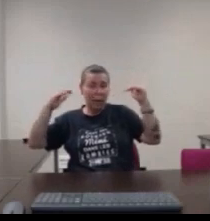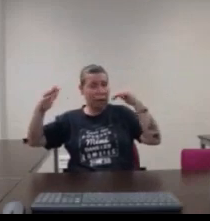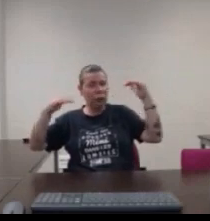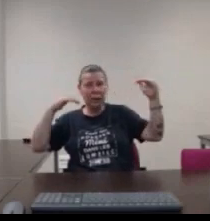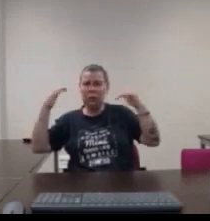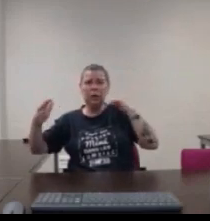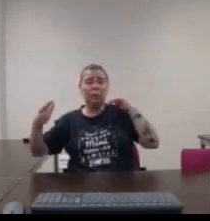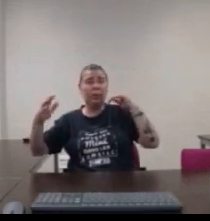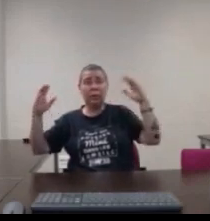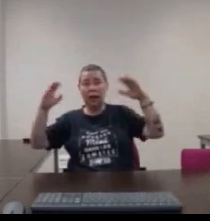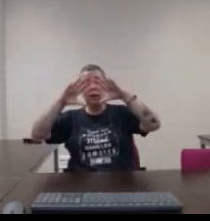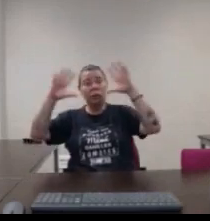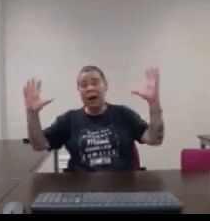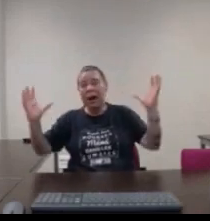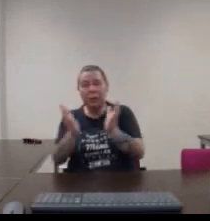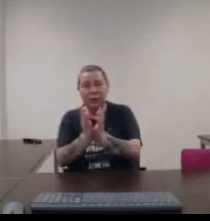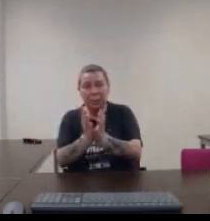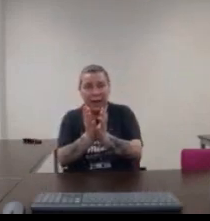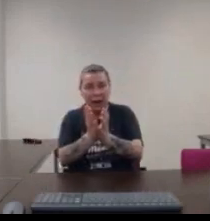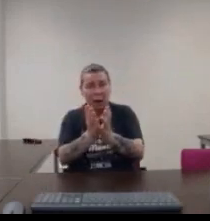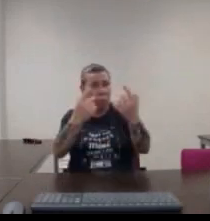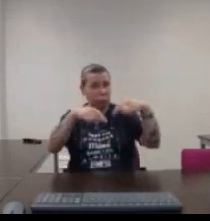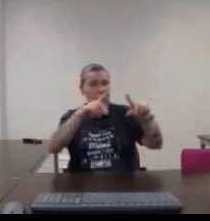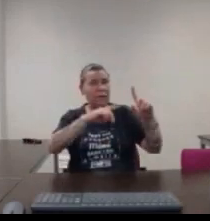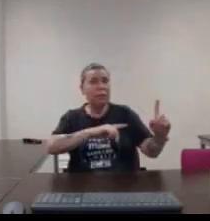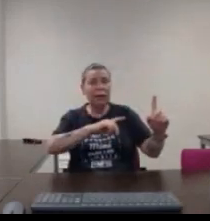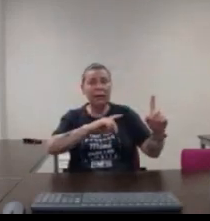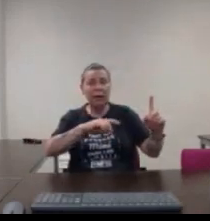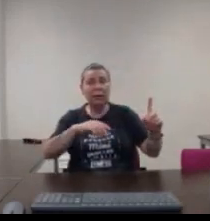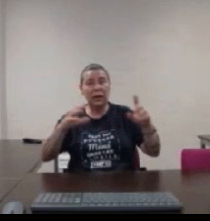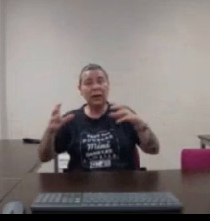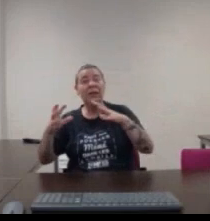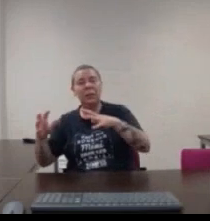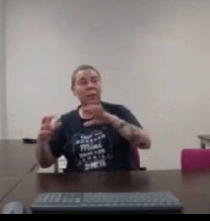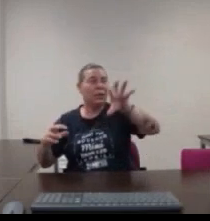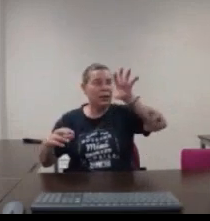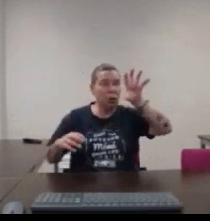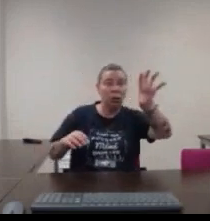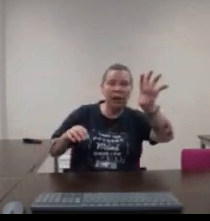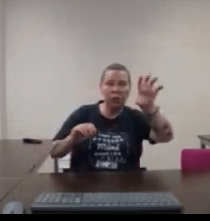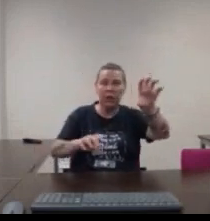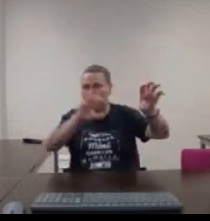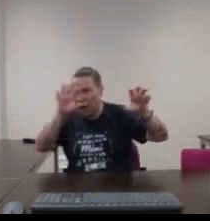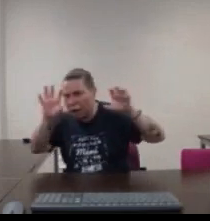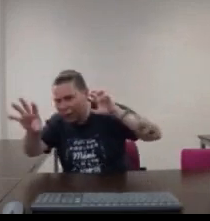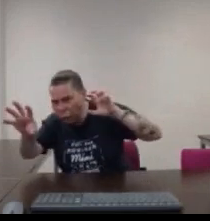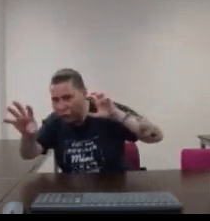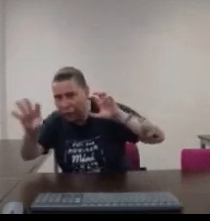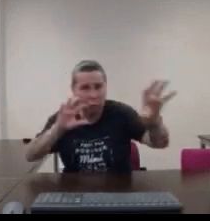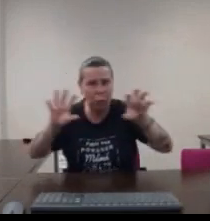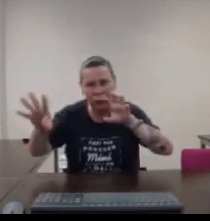contrastes, intensité lumineuse, etc. soit à peu près similaire pour ce que j'avais évoqué tout à l'heure, c'est-à-dire éviter de passer d'un écran ultra lumineux